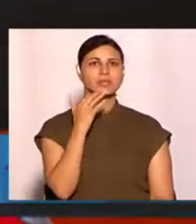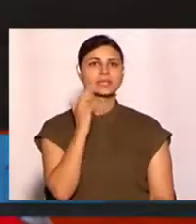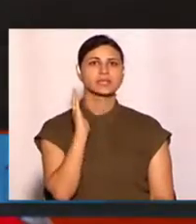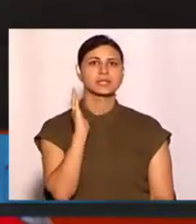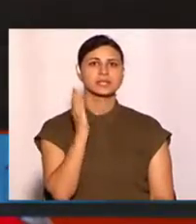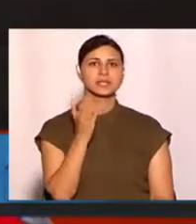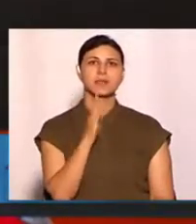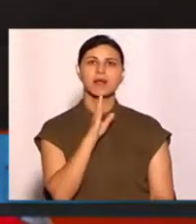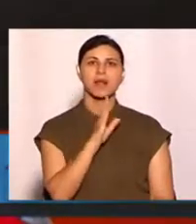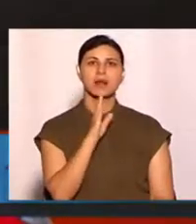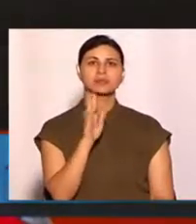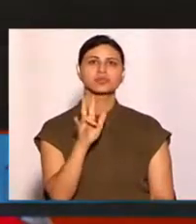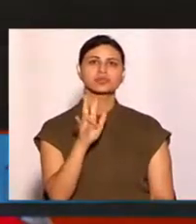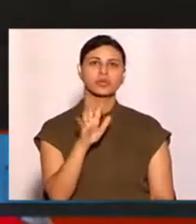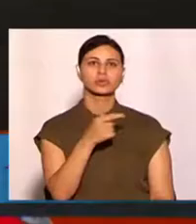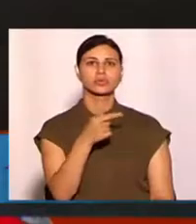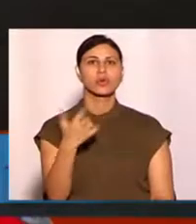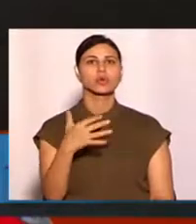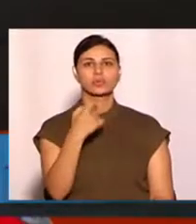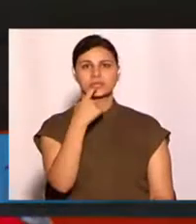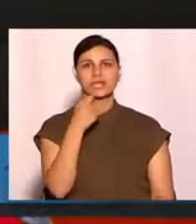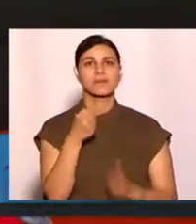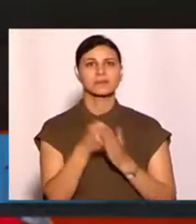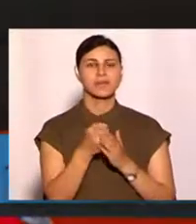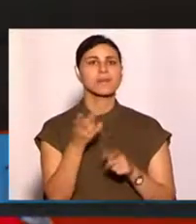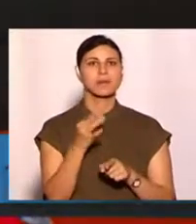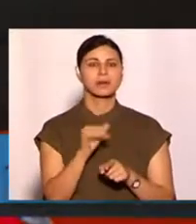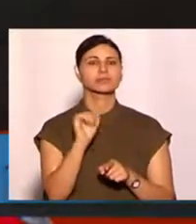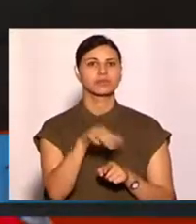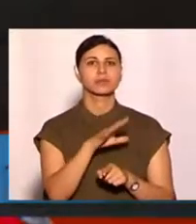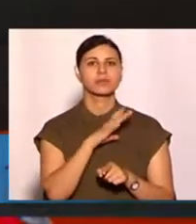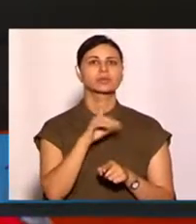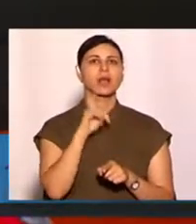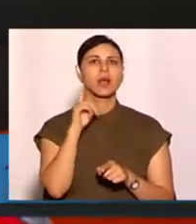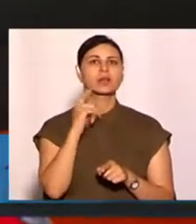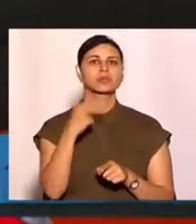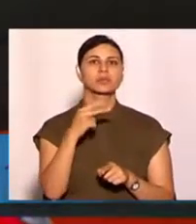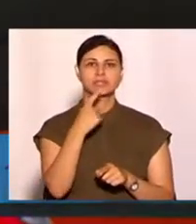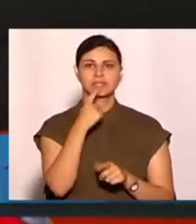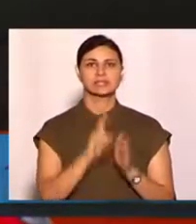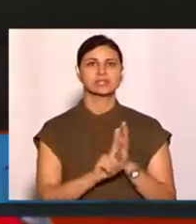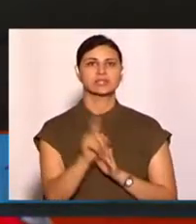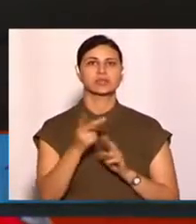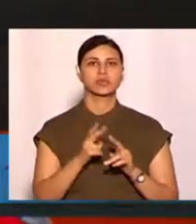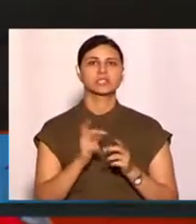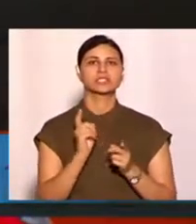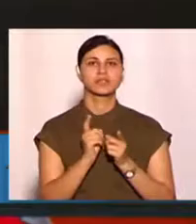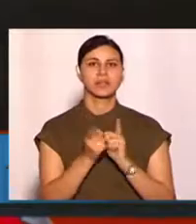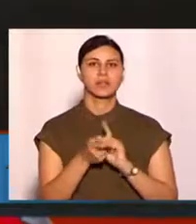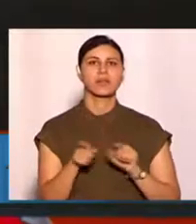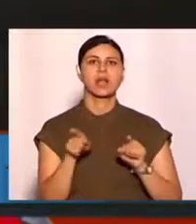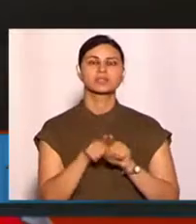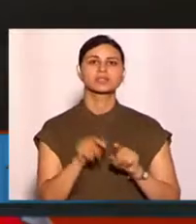ვლინდება ქალებში 35-50 წლის ასაკში, თუმცა გამორიცხული არ არის რომ 20 წლის ასაკიდან დაიწყოს ეს ცვლილებები.